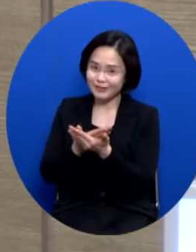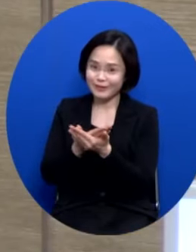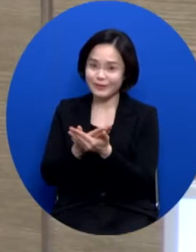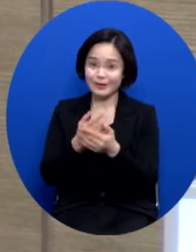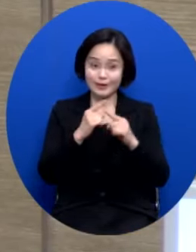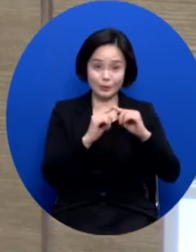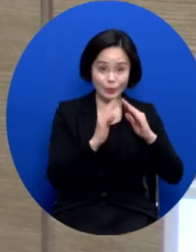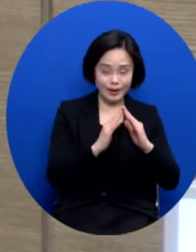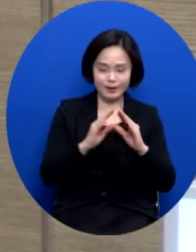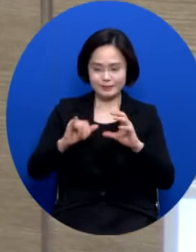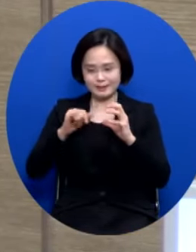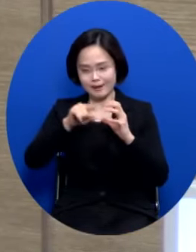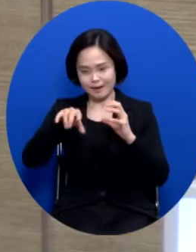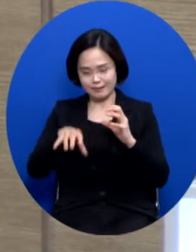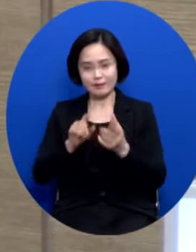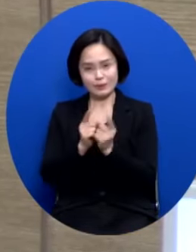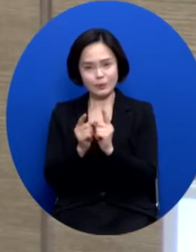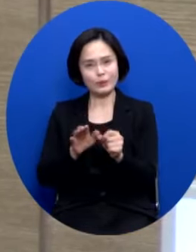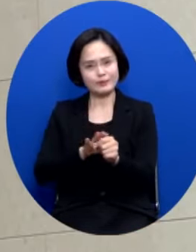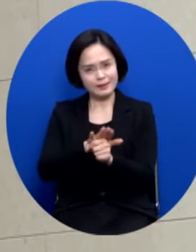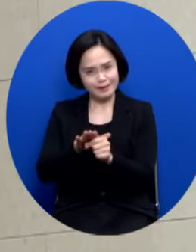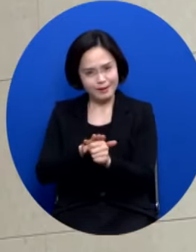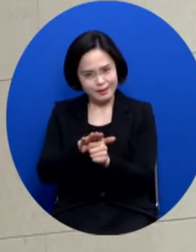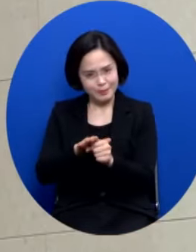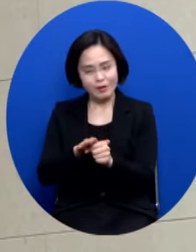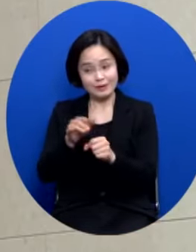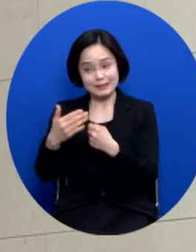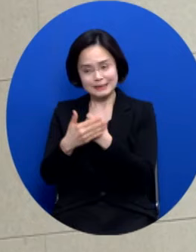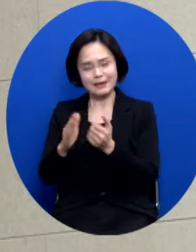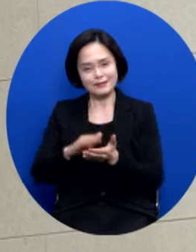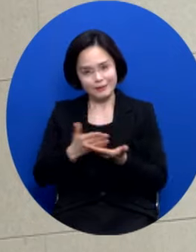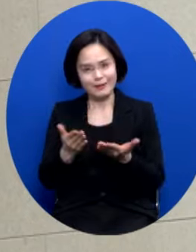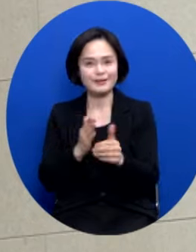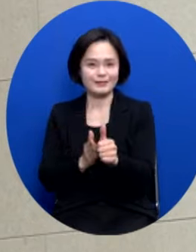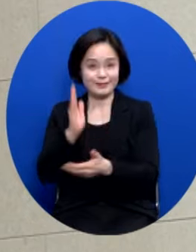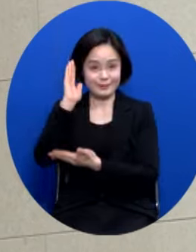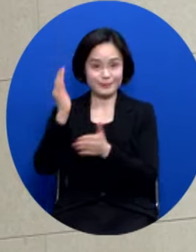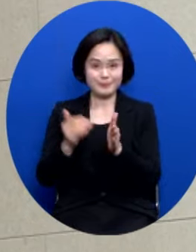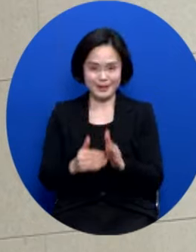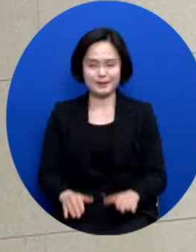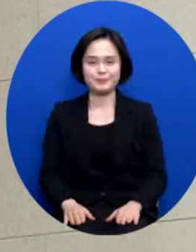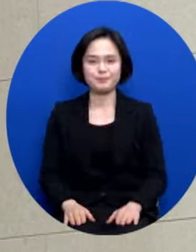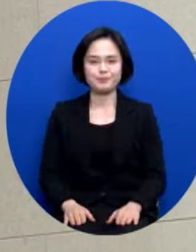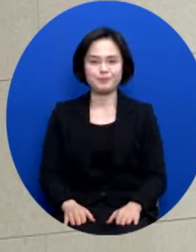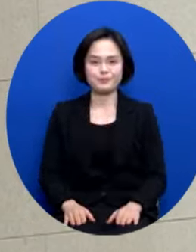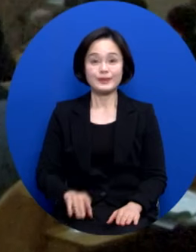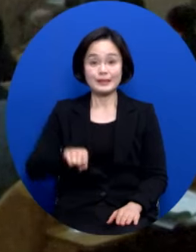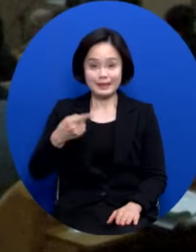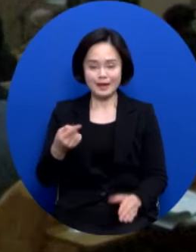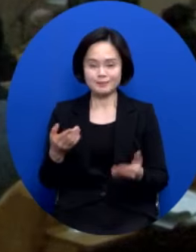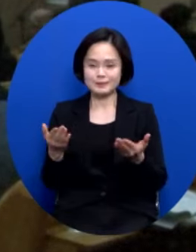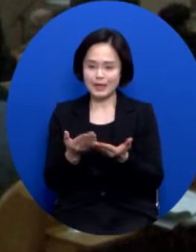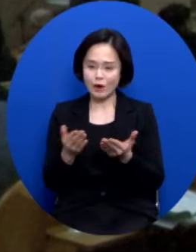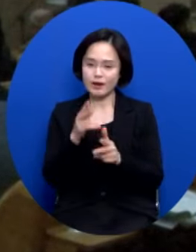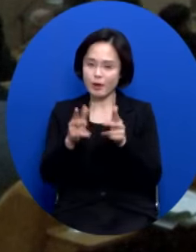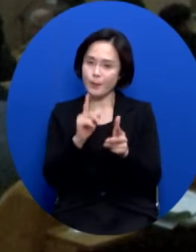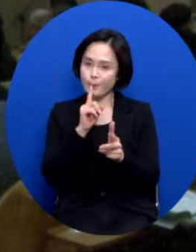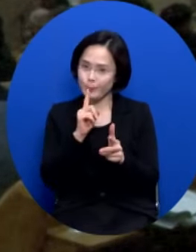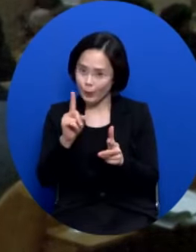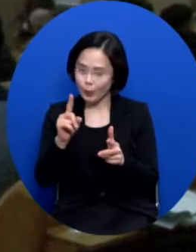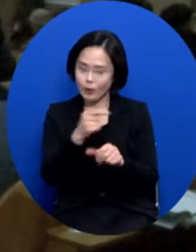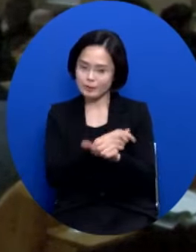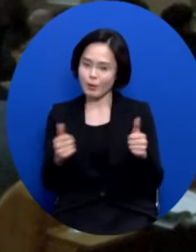사랑하며 은혜를 전해야 한다고 권면했습니다. 이어 진행된 정기회에서 회무 처리와 사업 보고, 임원 교체